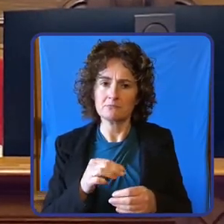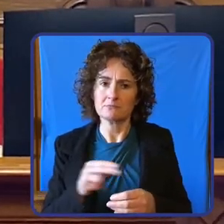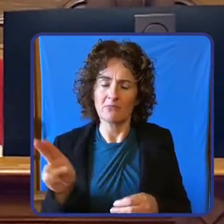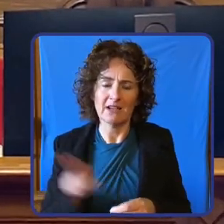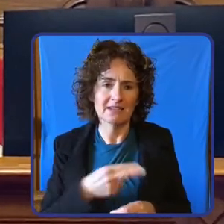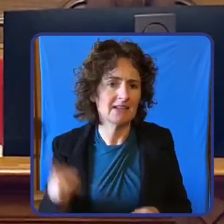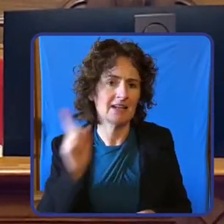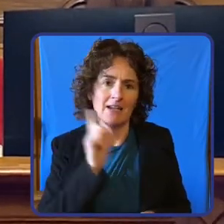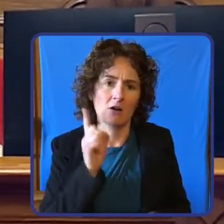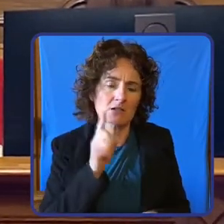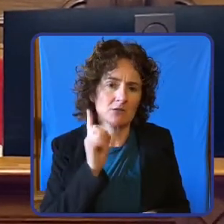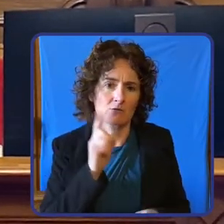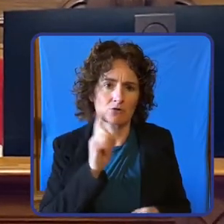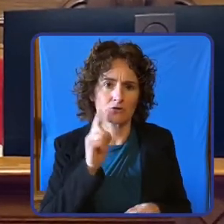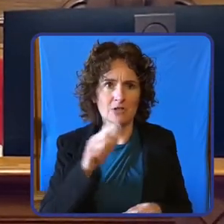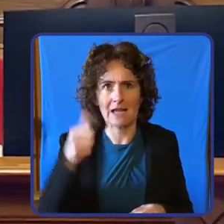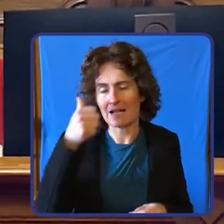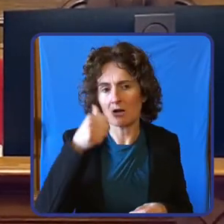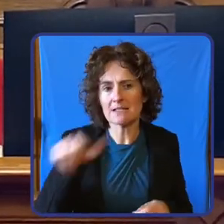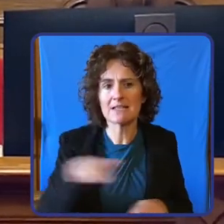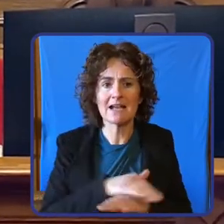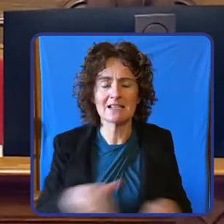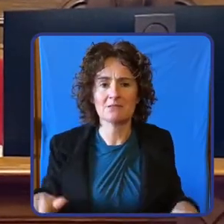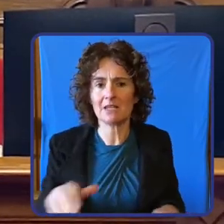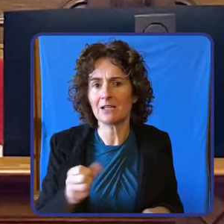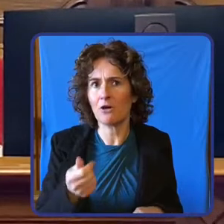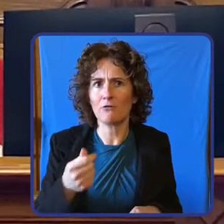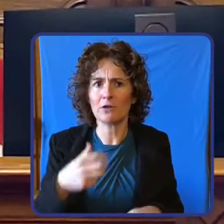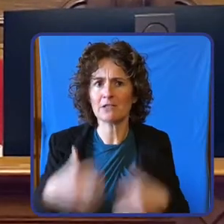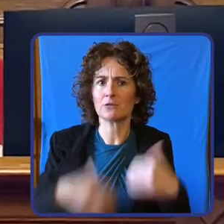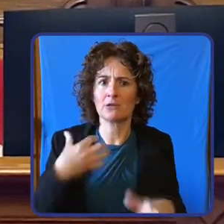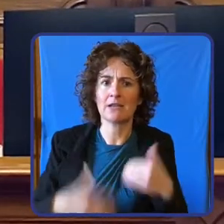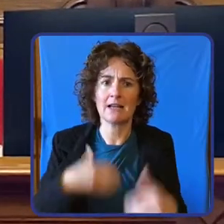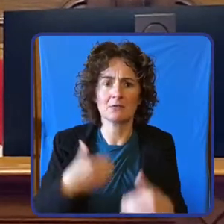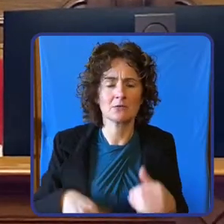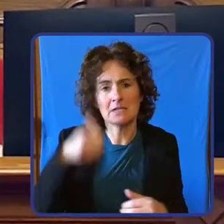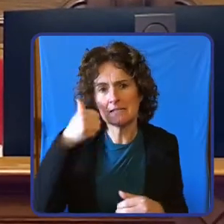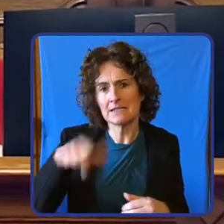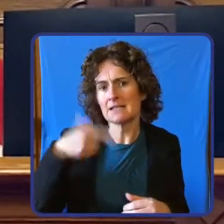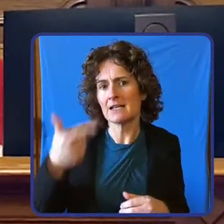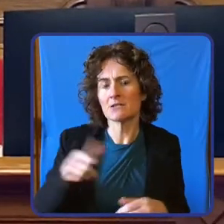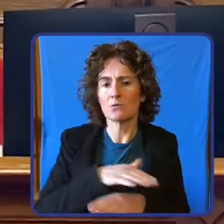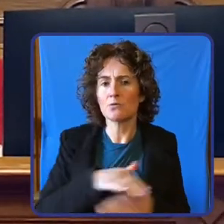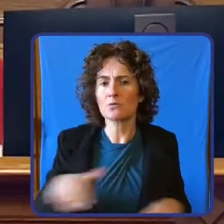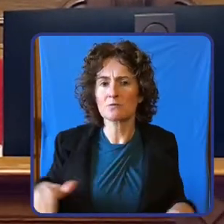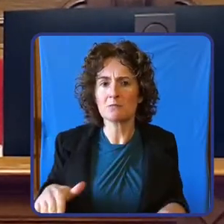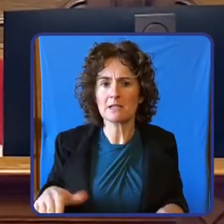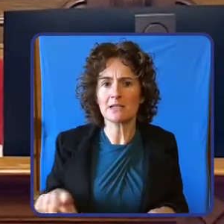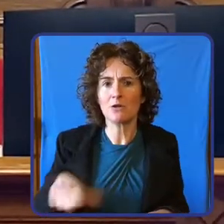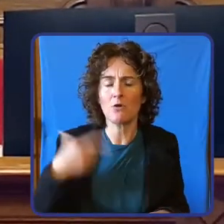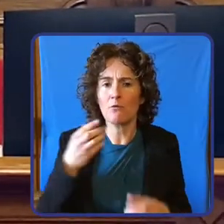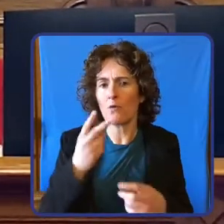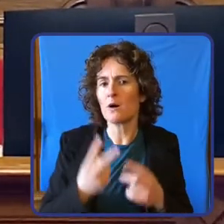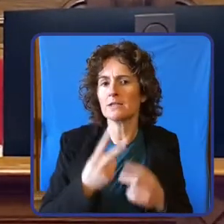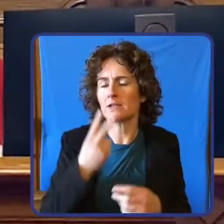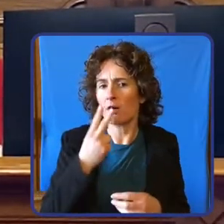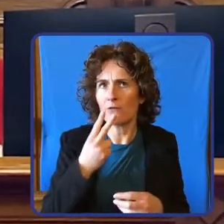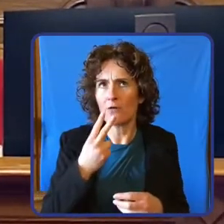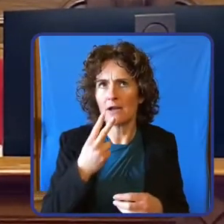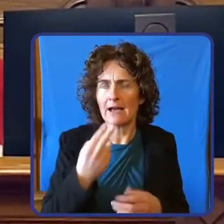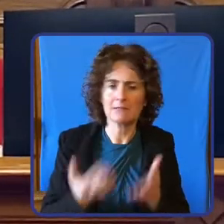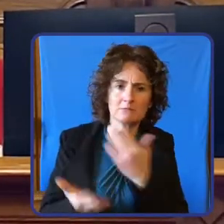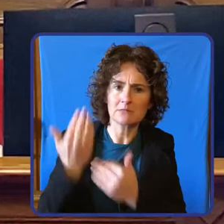hazugság. 100 millió forinton háborognak? Hát 120 millióba került a Volánbusz annak idején. Az a 120 millió, az 20 millió forintot hagy